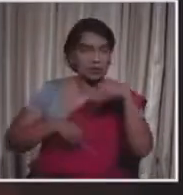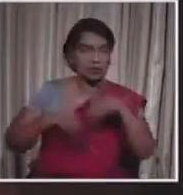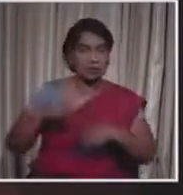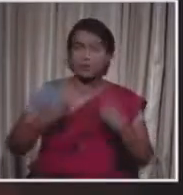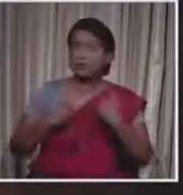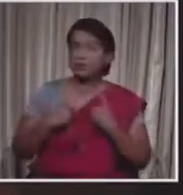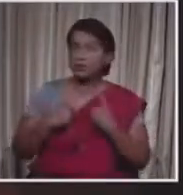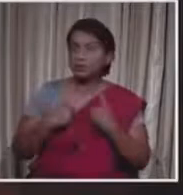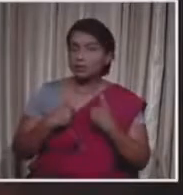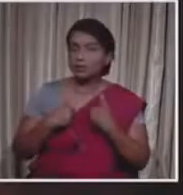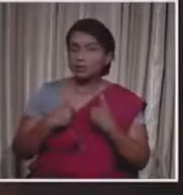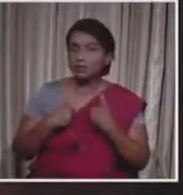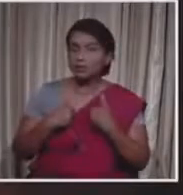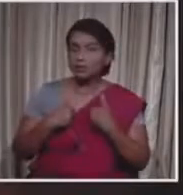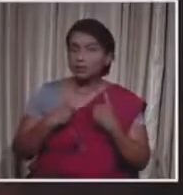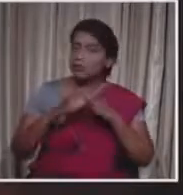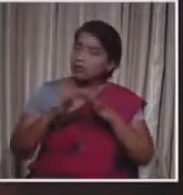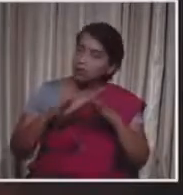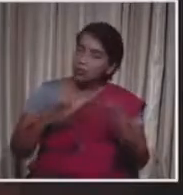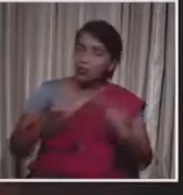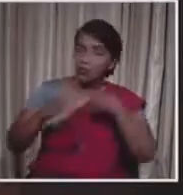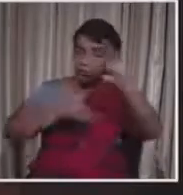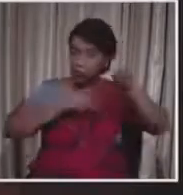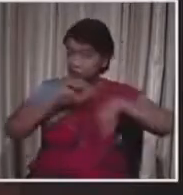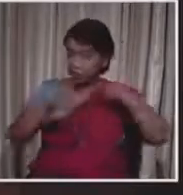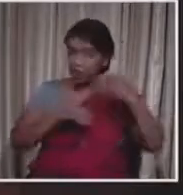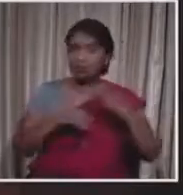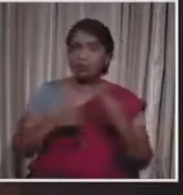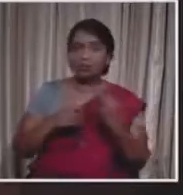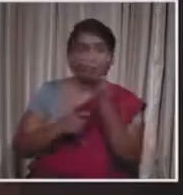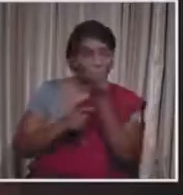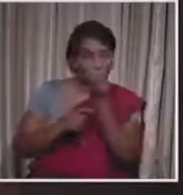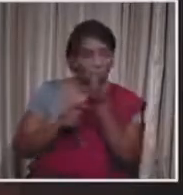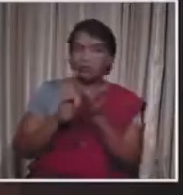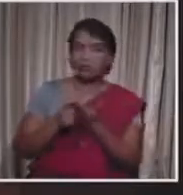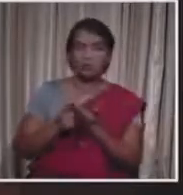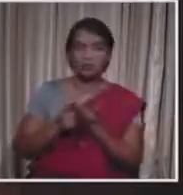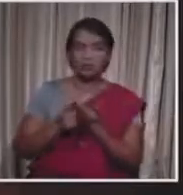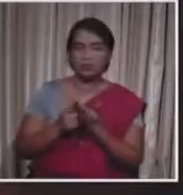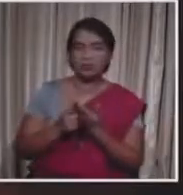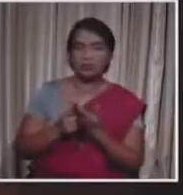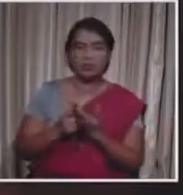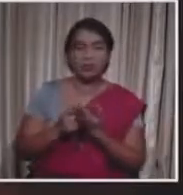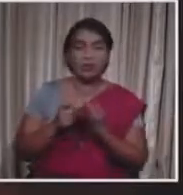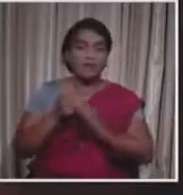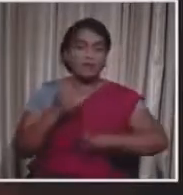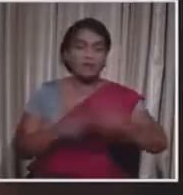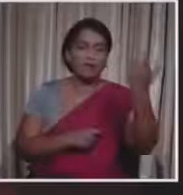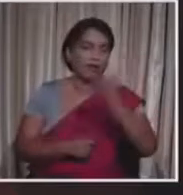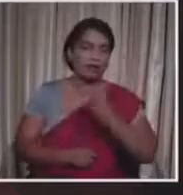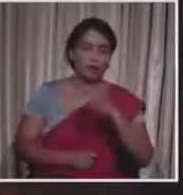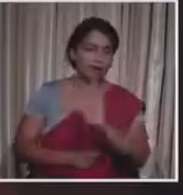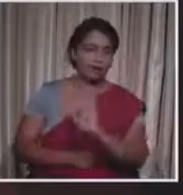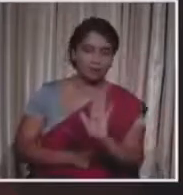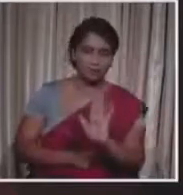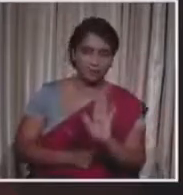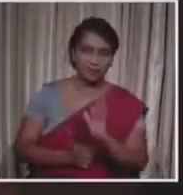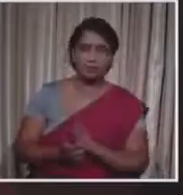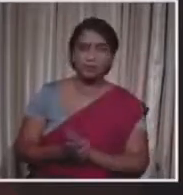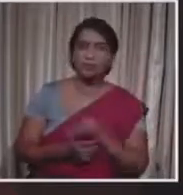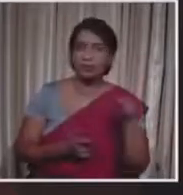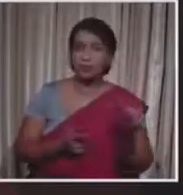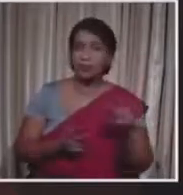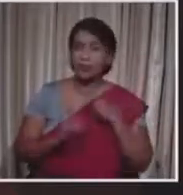අපි මොනම වරදානයකට වරප්‍රසාදයකට මුදල අපි වෙන්දේසි කරන්නේ මේ